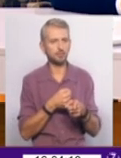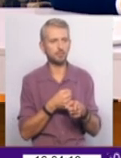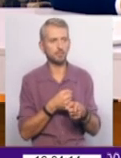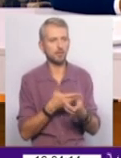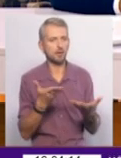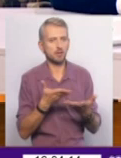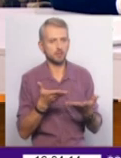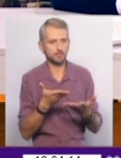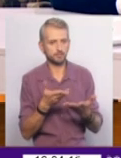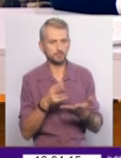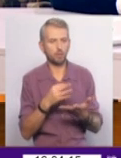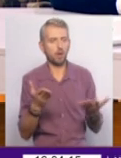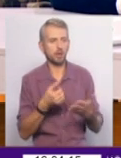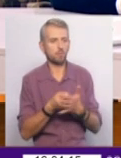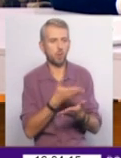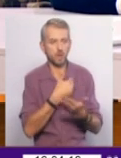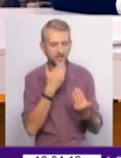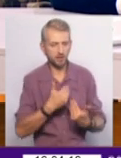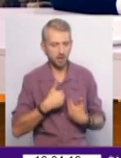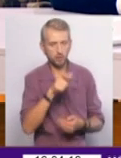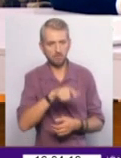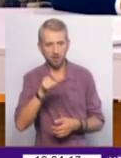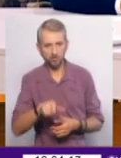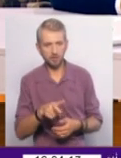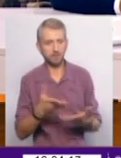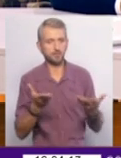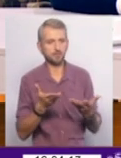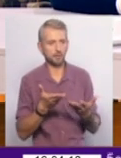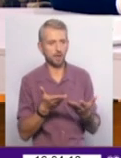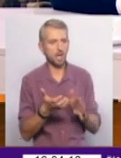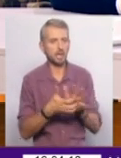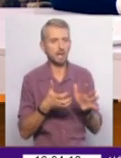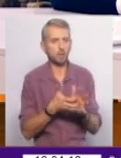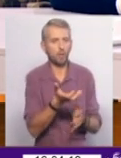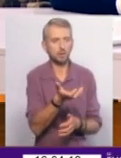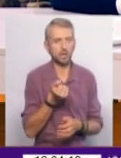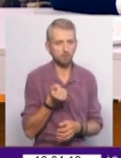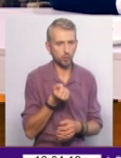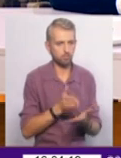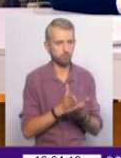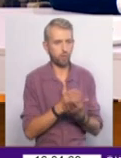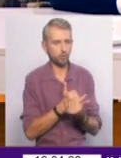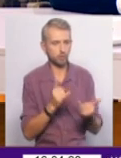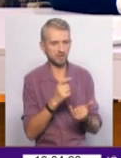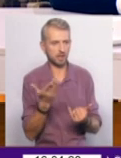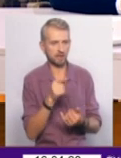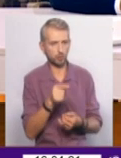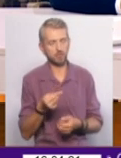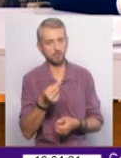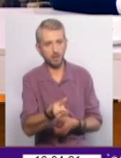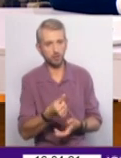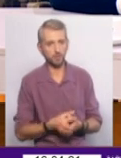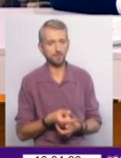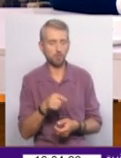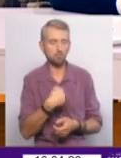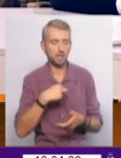які до нас, по яким до нас звертаються мешканці, угу, які не доотримують ті послуги, за які вони сплачують. Тому